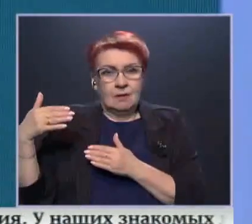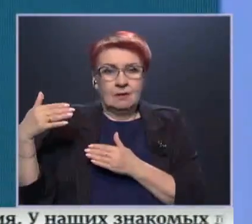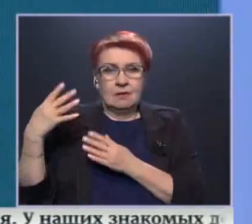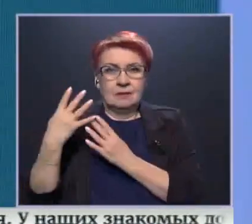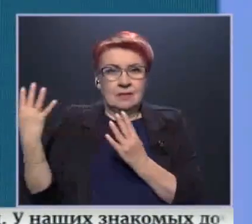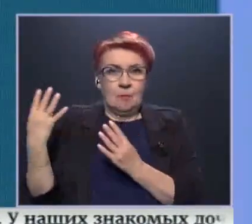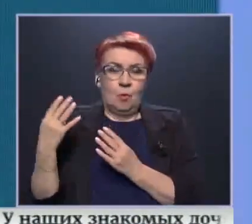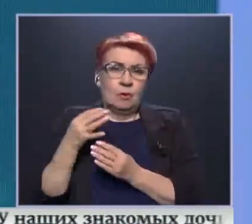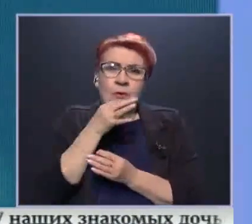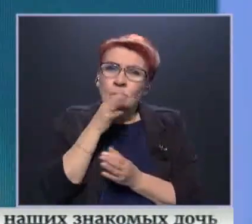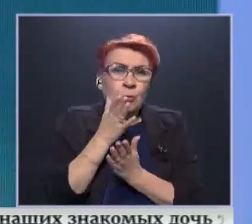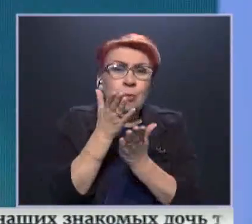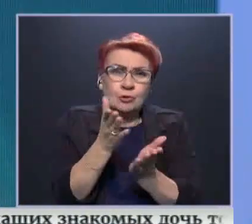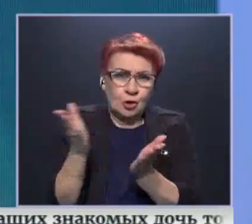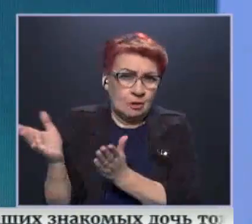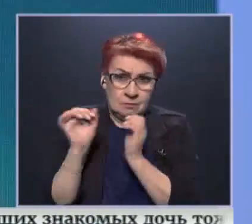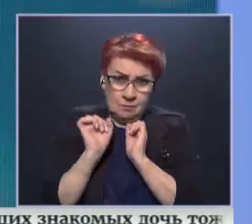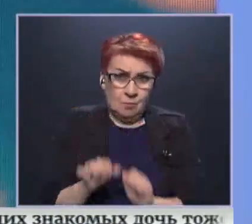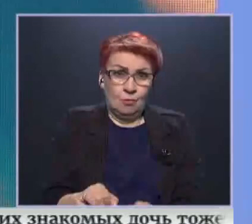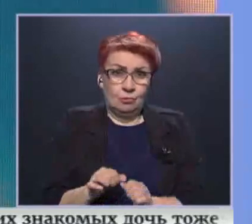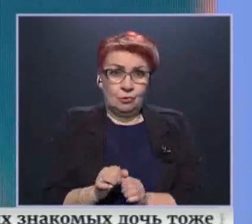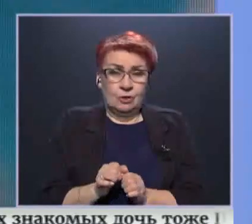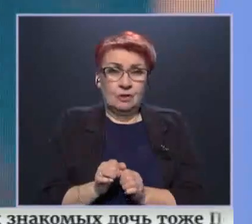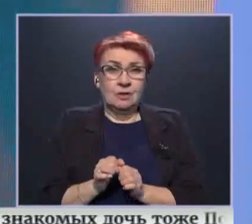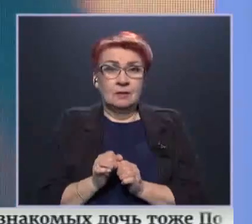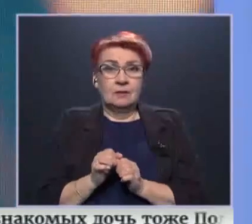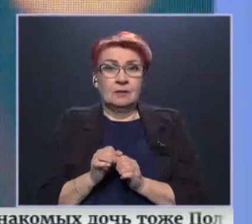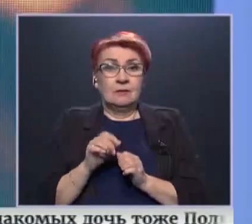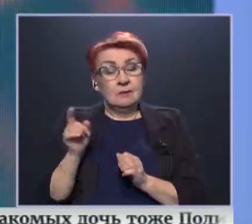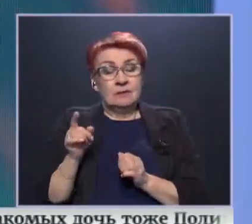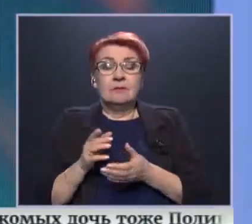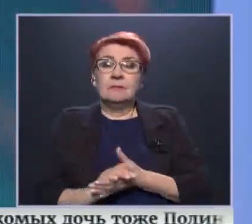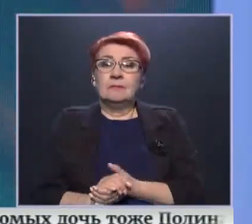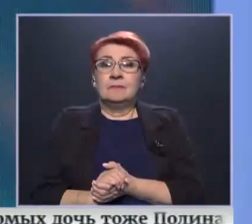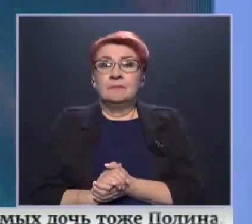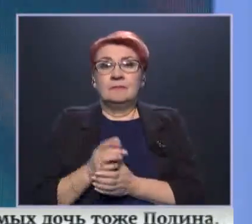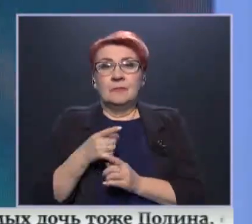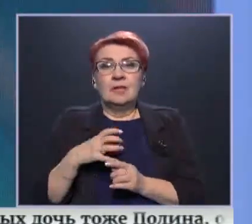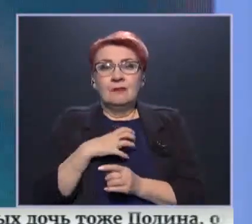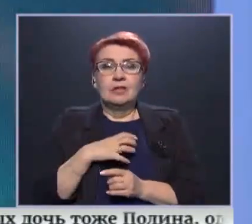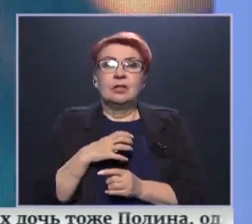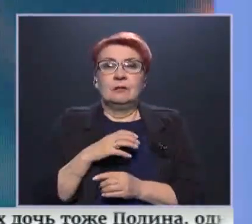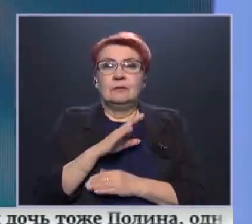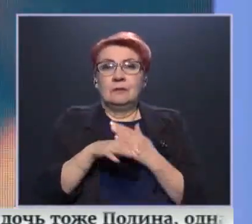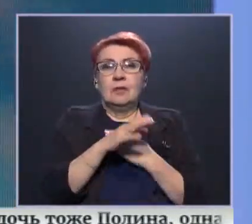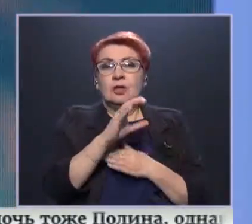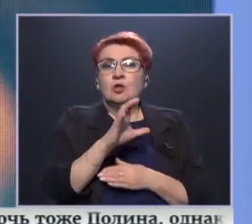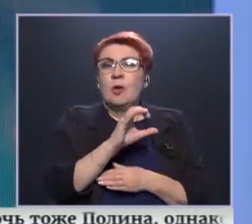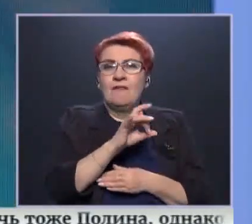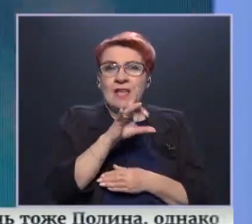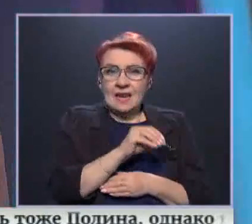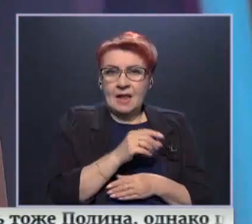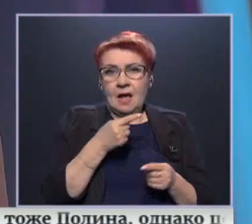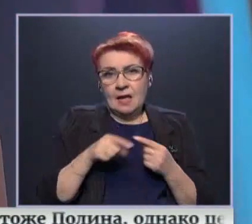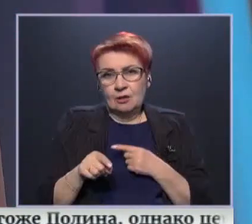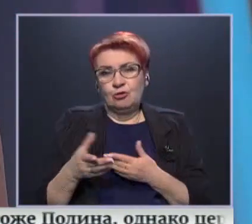суеверий, к сожалению, не то что десятки, а сотни и сотни. Да, очень важно различать суеверие от действительно того, что